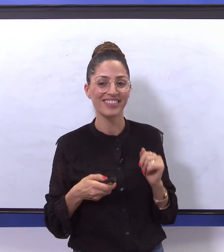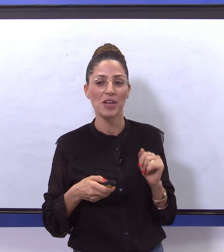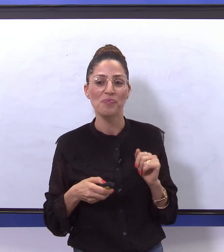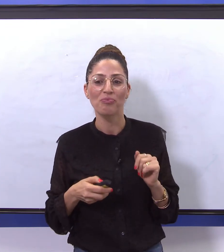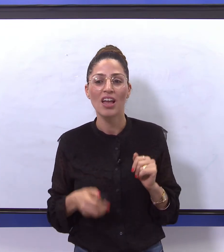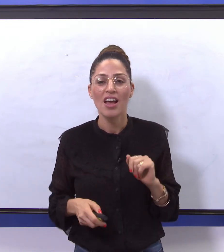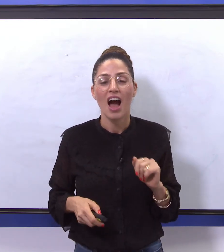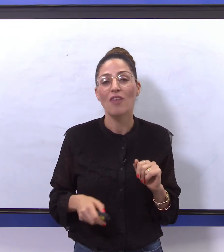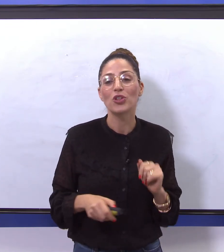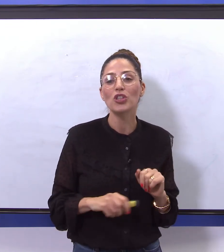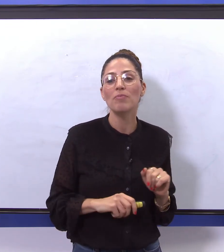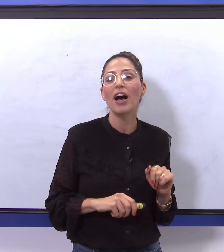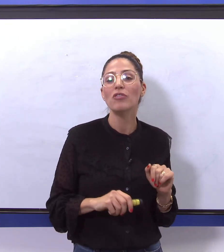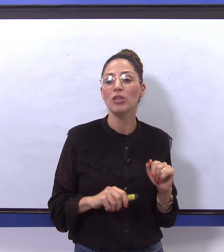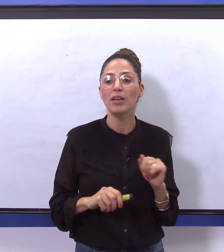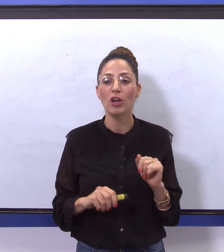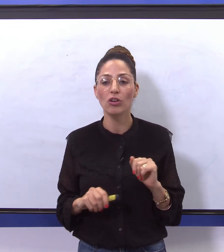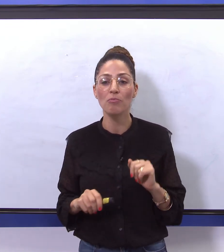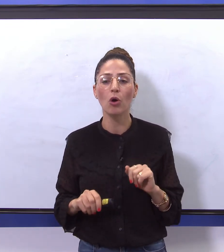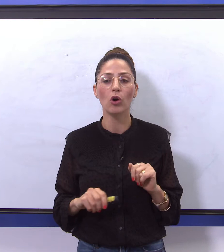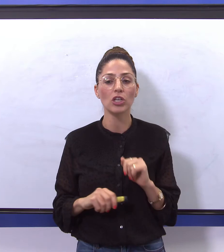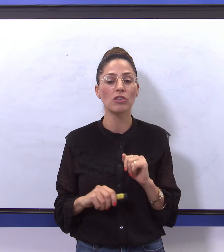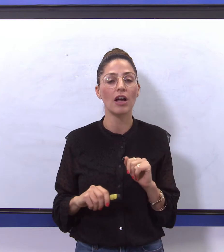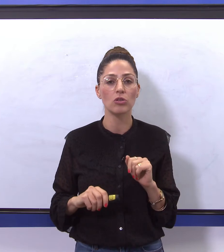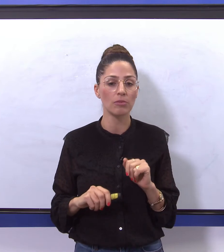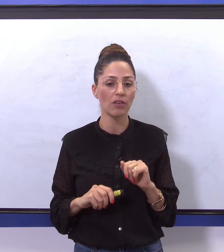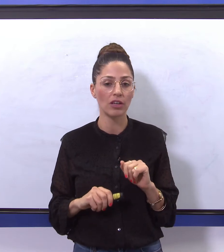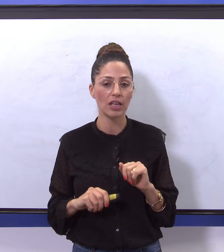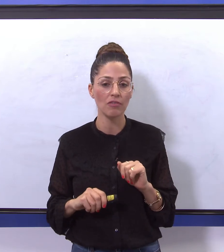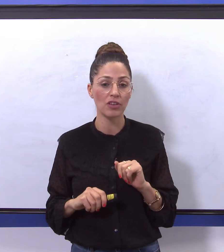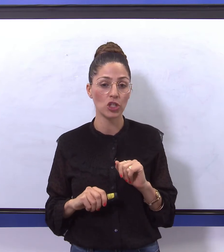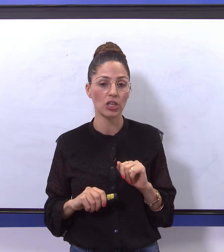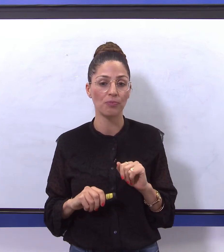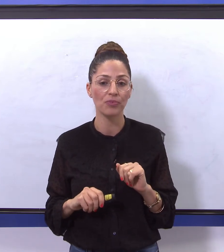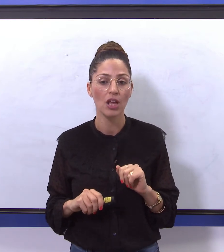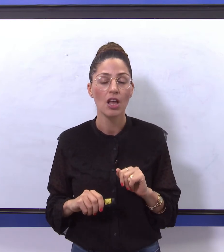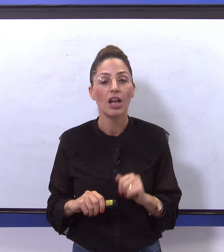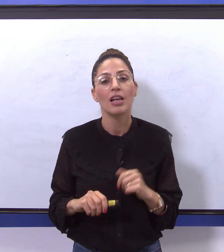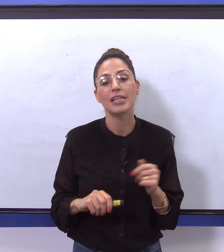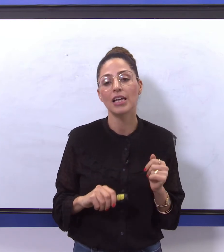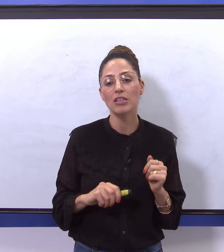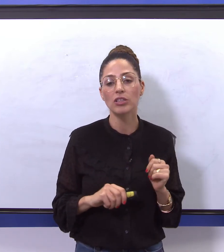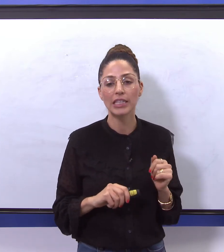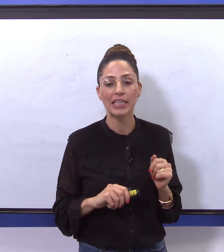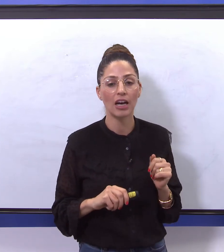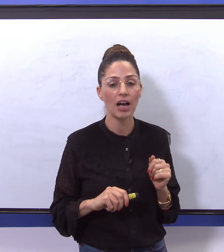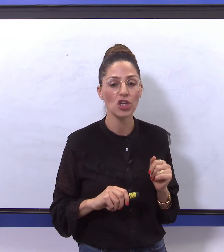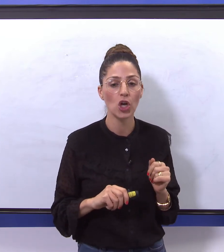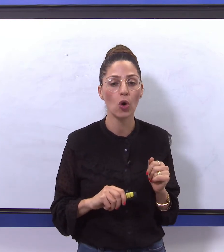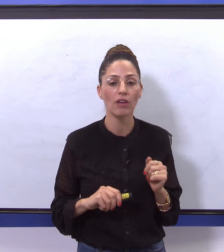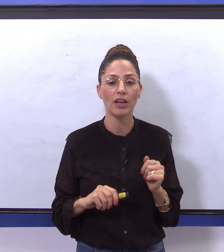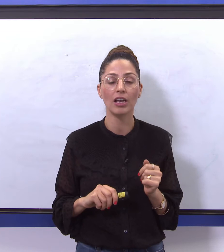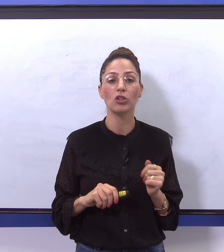מעניין? העבודות של מרב שין בן אלון מעוררות חשיבה על נושאים חברתיים ונשיים. ליצירה הזאת היא